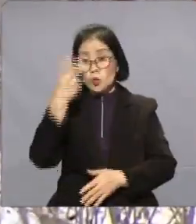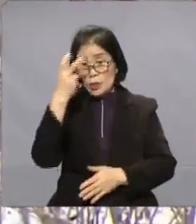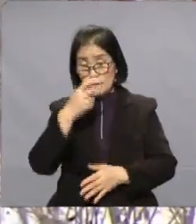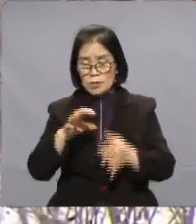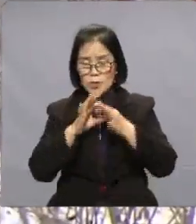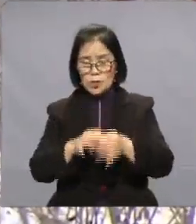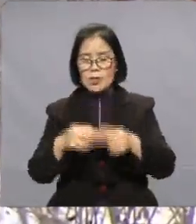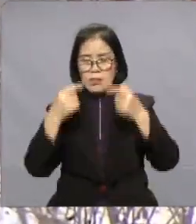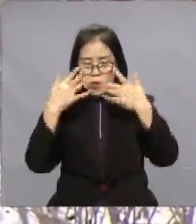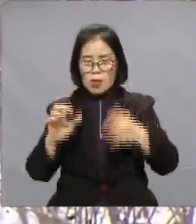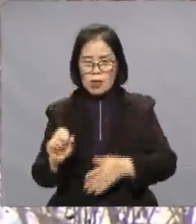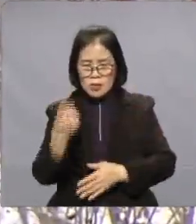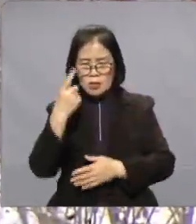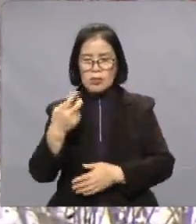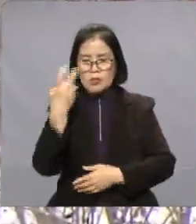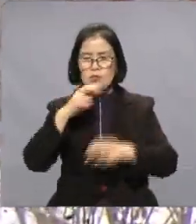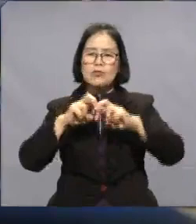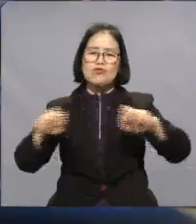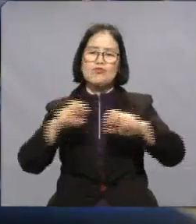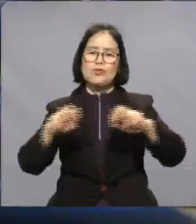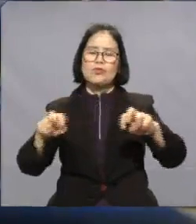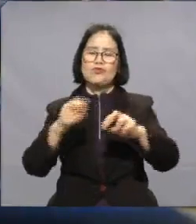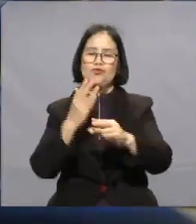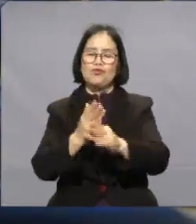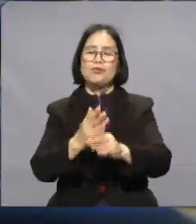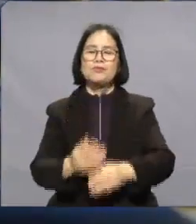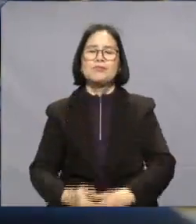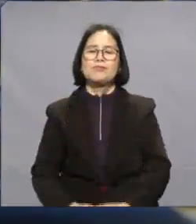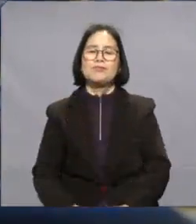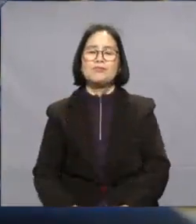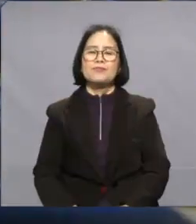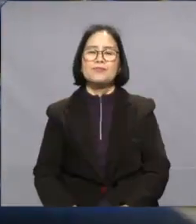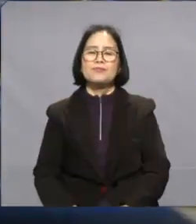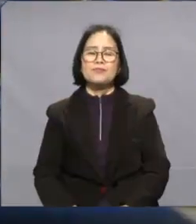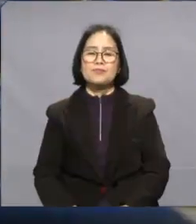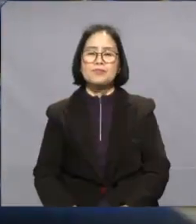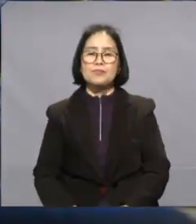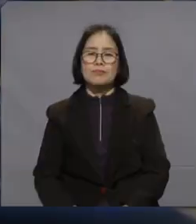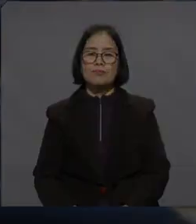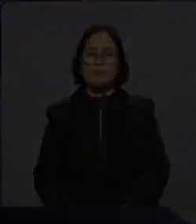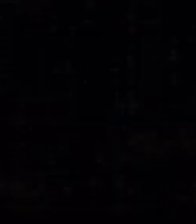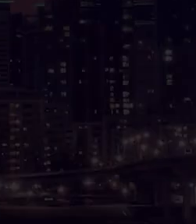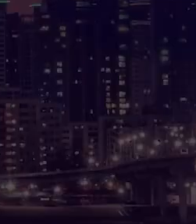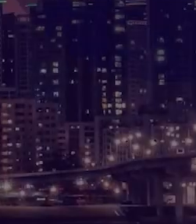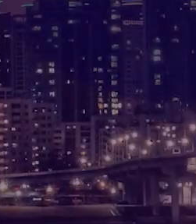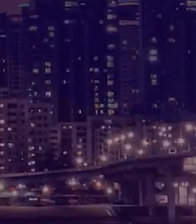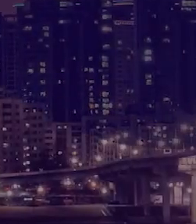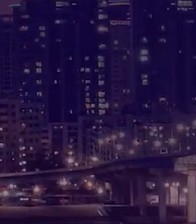정확한 경위를 규명 중입니다. OBS 뉴스 갈태웅입니다.